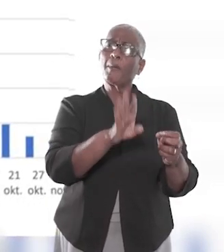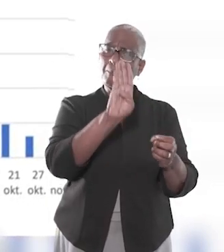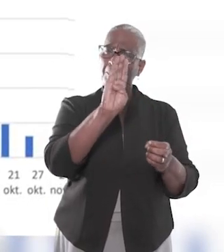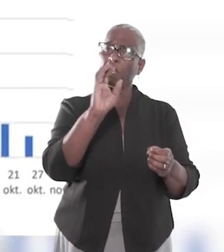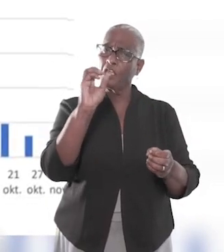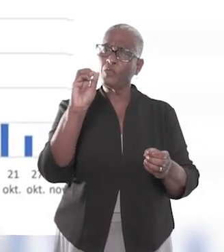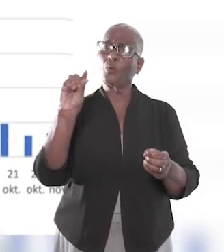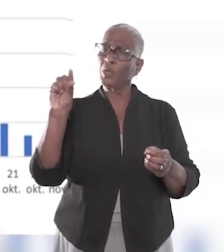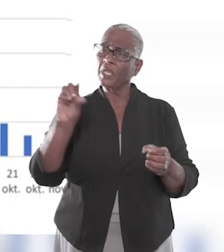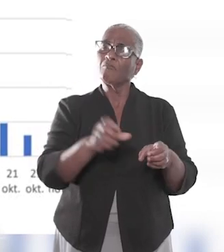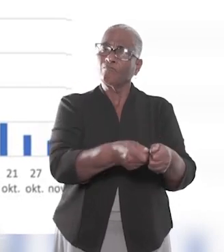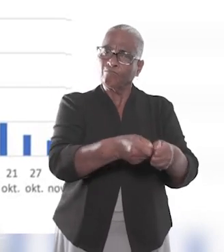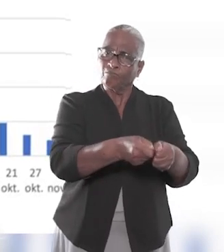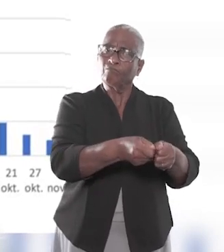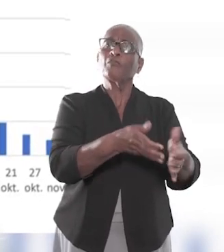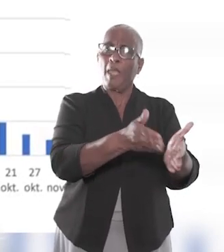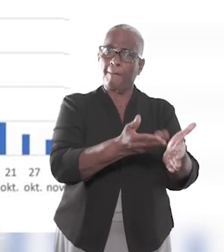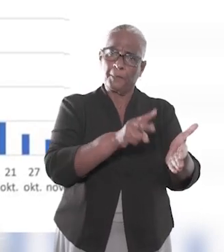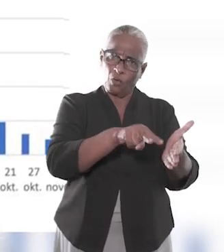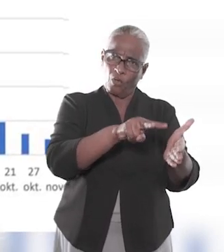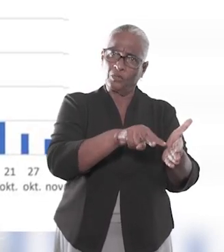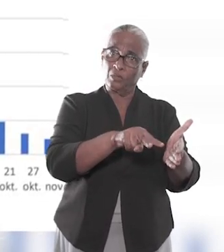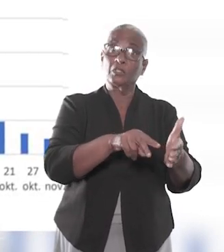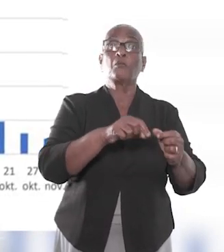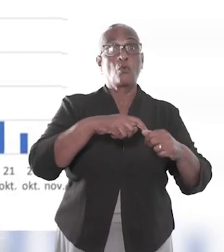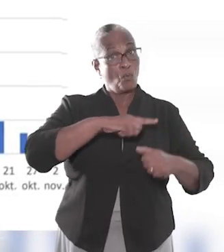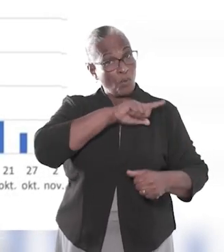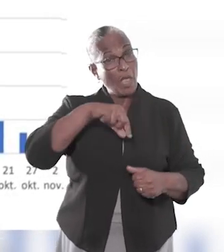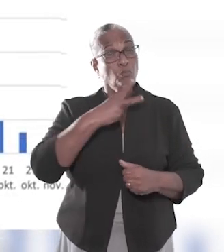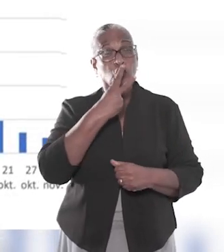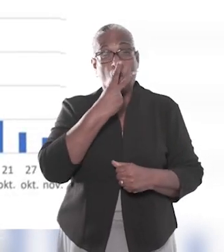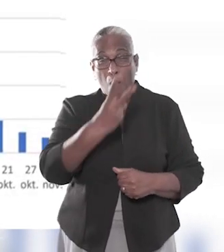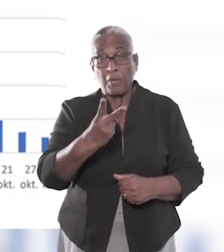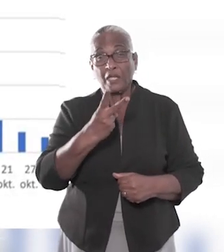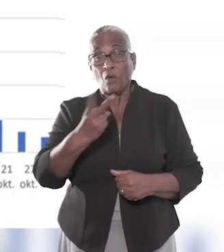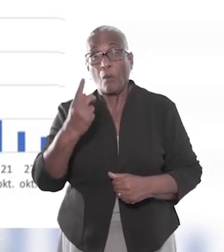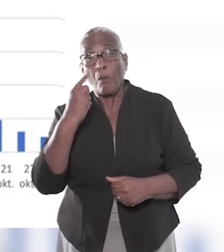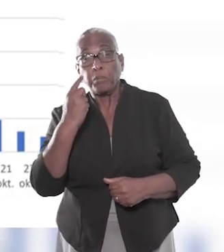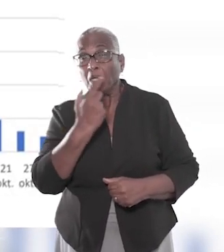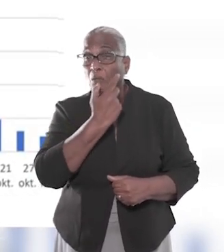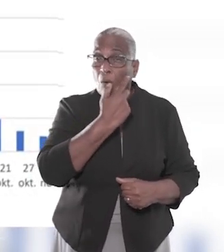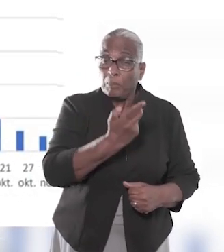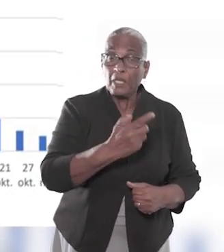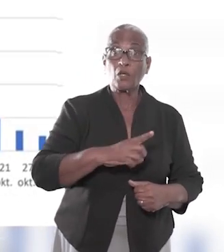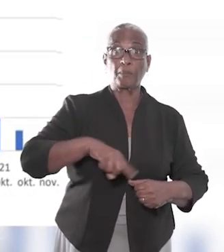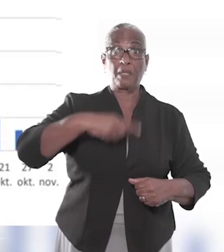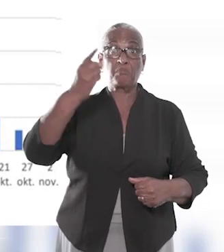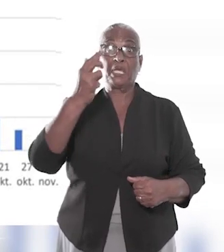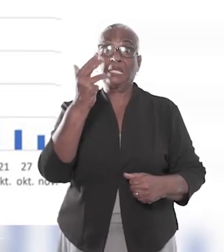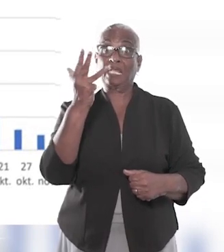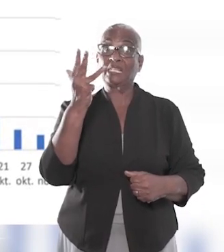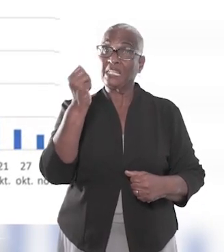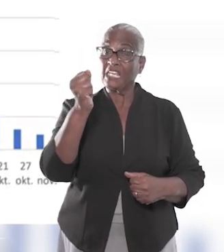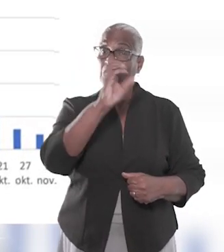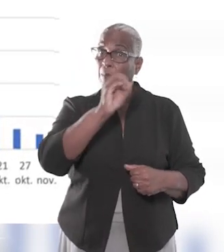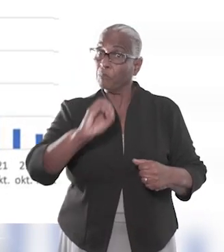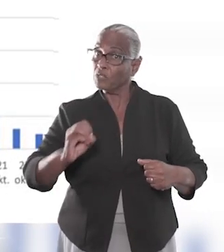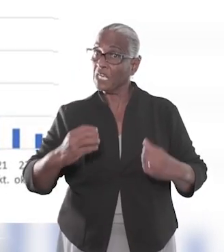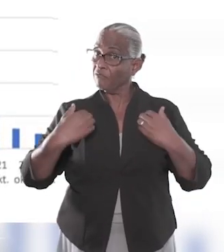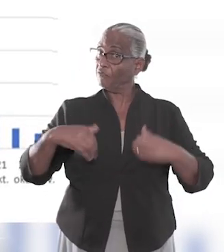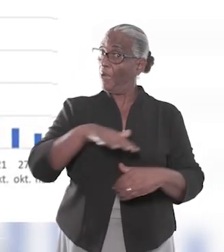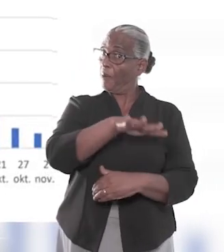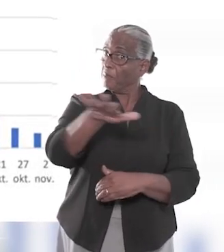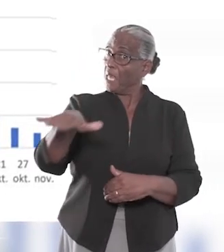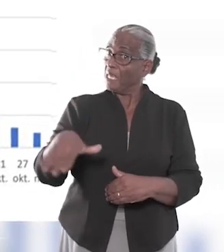is onder controle gebracht door het BOG. Wij moeten dus alert blijven, aangezien meer dan 90% van onze